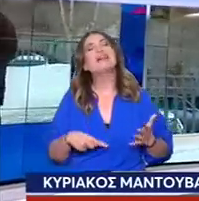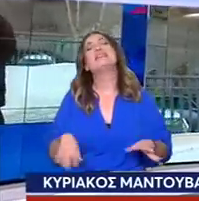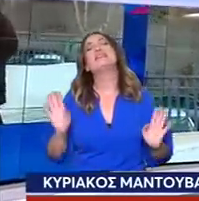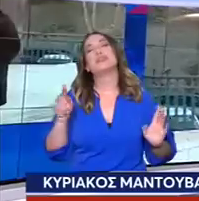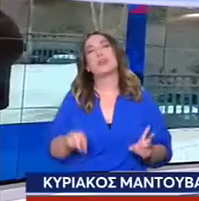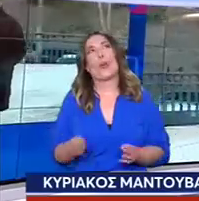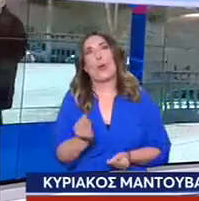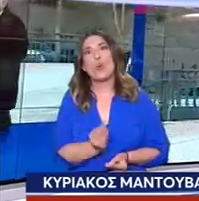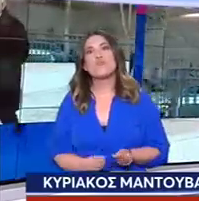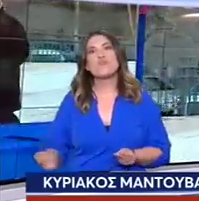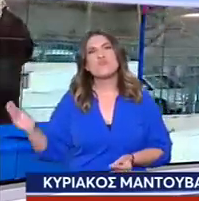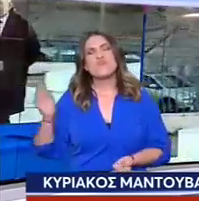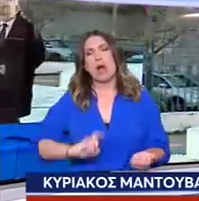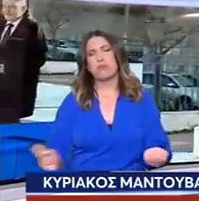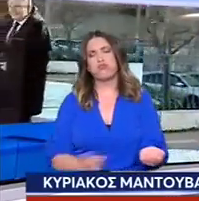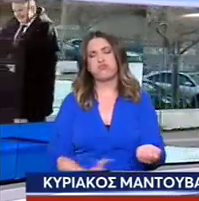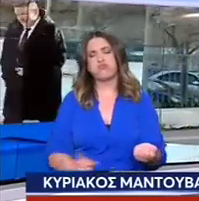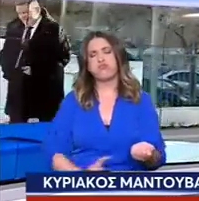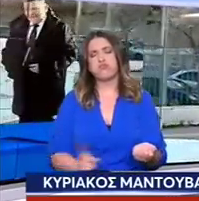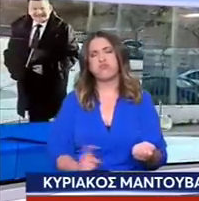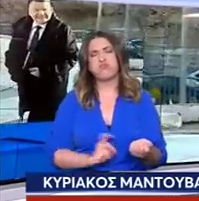Δασκαλάκης. Αξίζει να αναφέρω ότι σήμερα